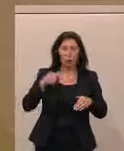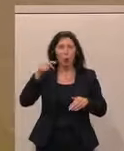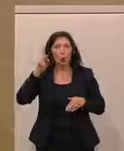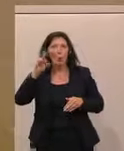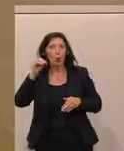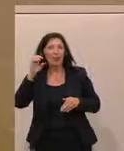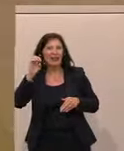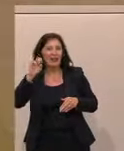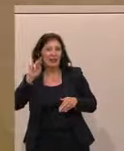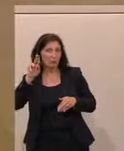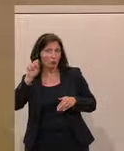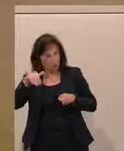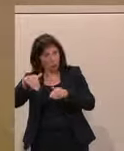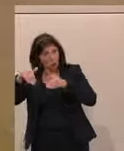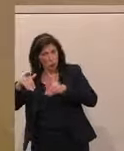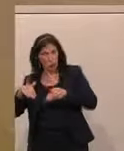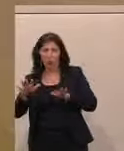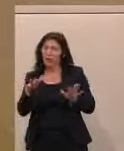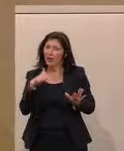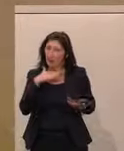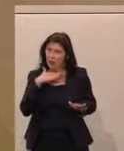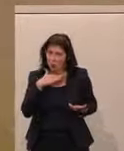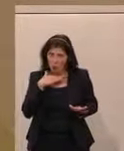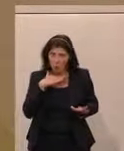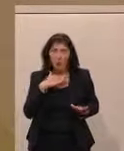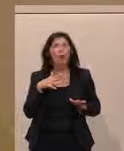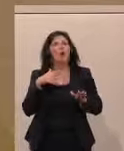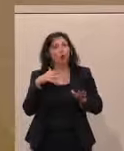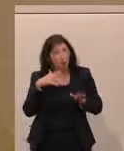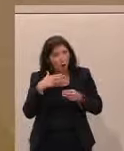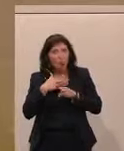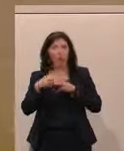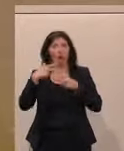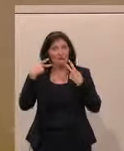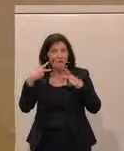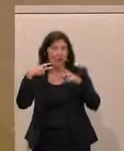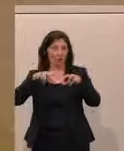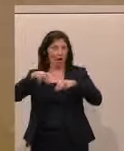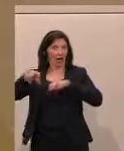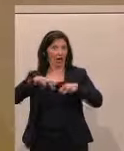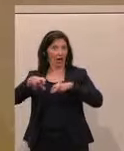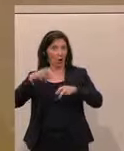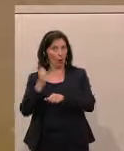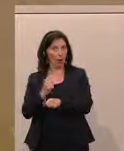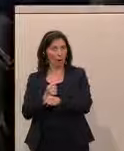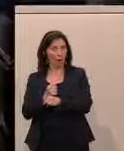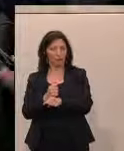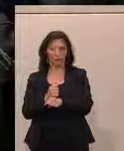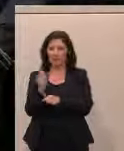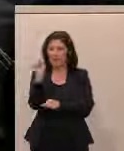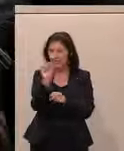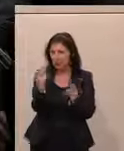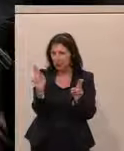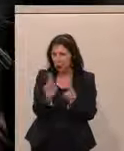die ausreichende Basis dafür abgibt, die Regierungsarbeit fortzusetzen. Sebastian Kurz hat bei